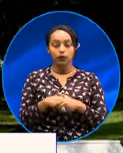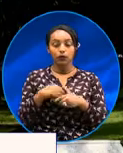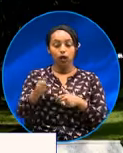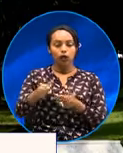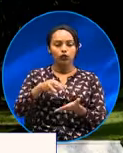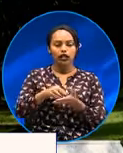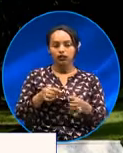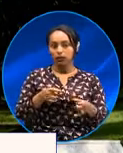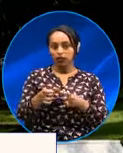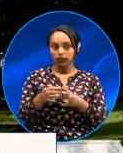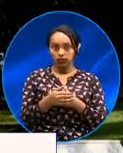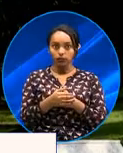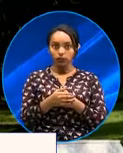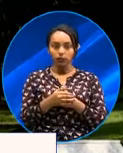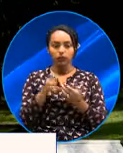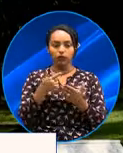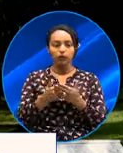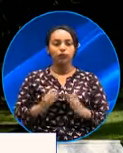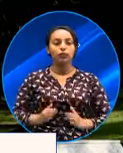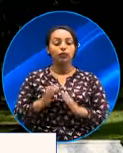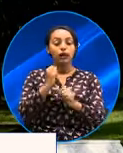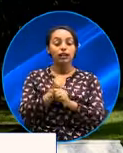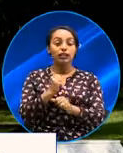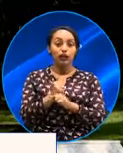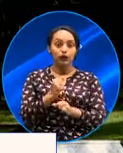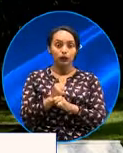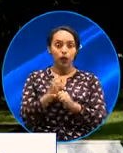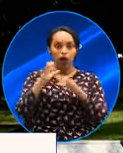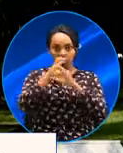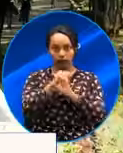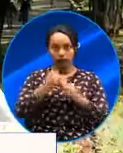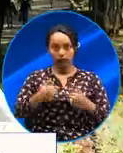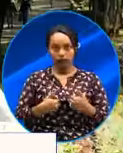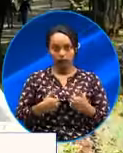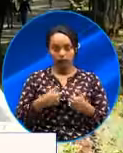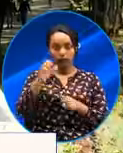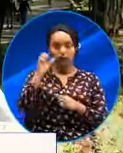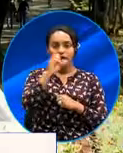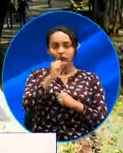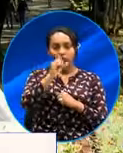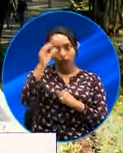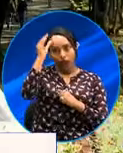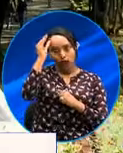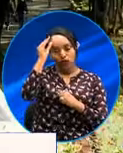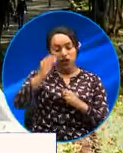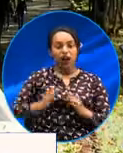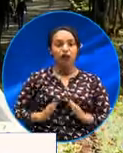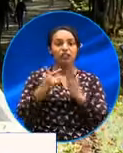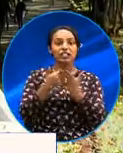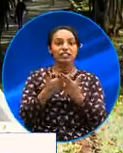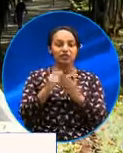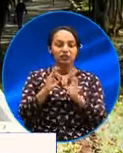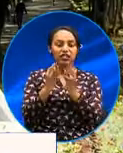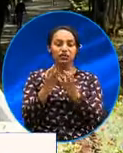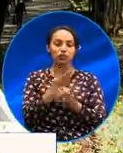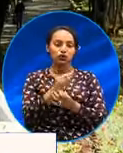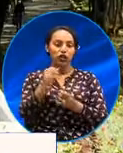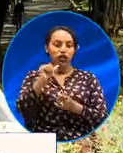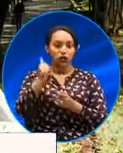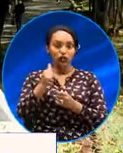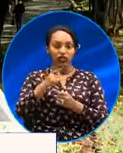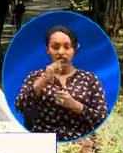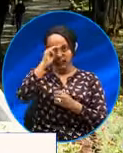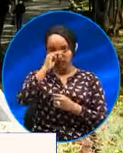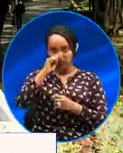በራሱ በከተማ አስተዳደሩ በጀት ይሄን ሐውልት አሰርቶ አጠናቋል። የአርቲስት ሀጫሉ ሁንዴሳ ሐውልት ዲዛይን ቤተሰቦቹና